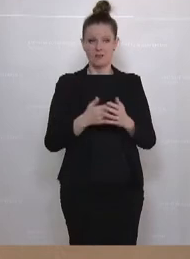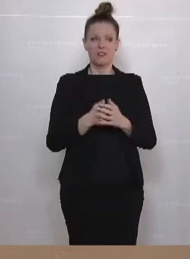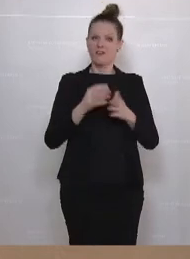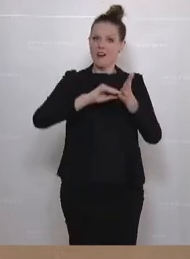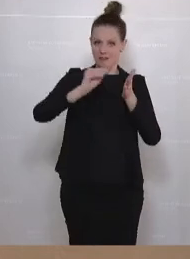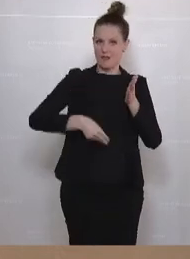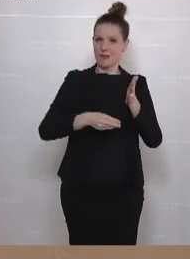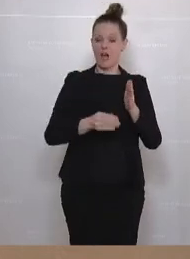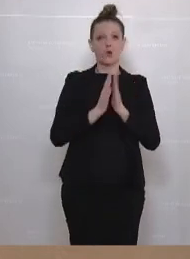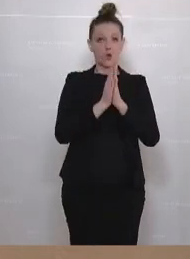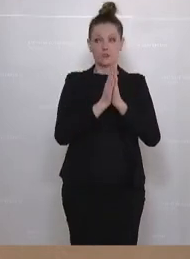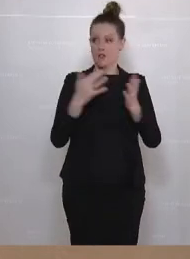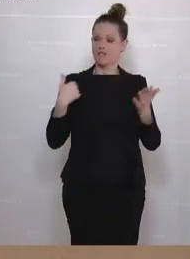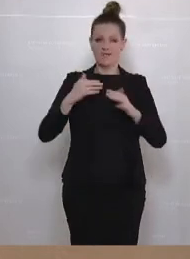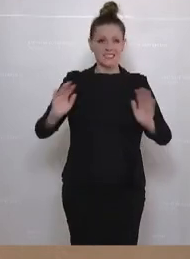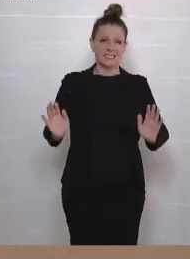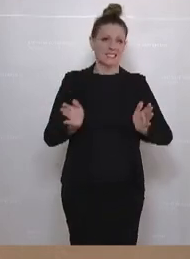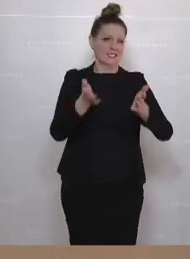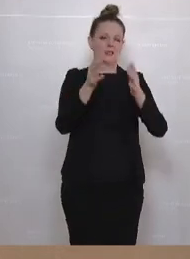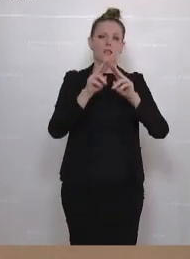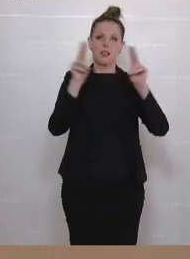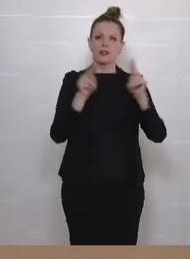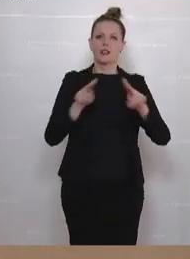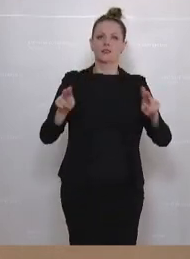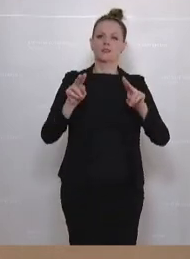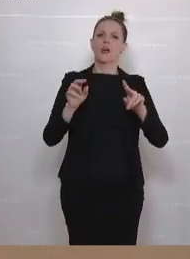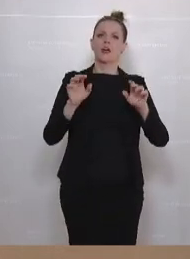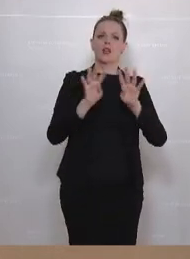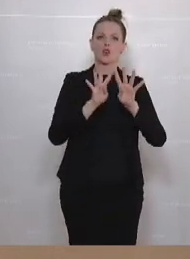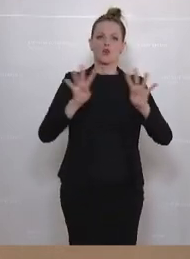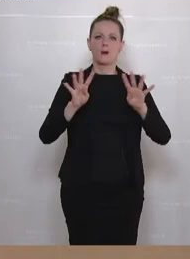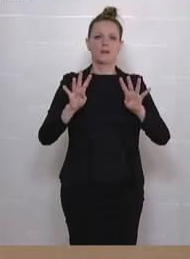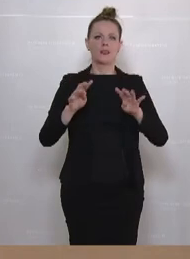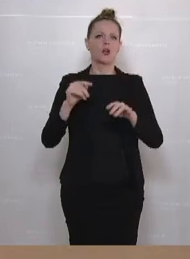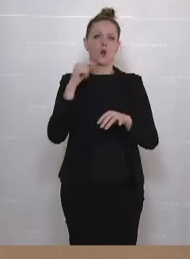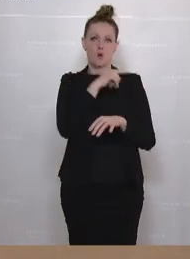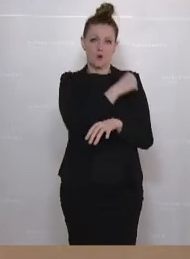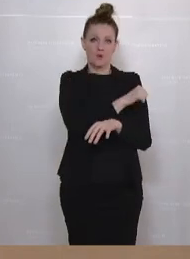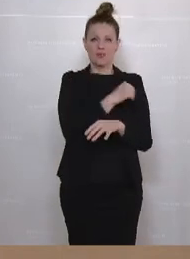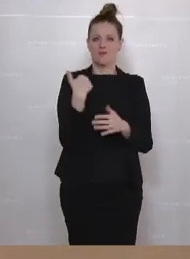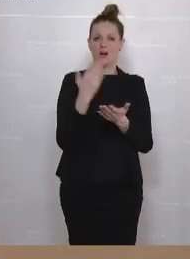Vertrag, den wir seit Jahren gepusht haben, gemeinsam mit dem Internationalen Komitee des Roten Kreuzes, wie Sie genannt haben, den